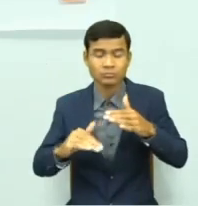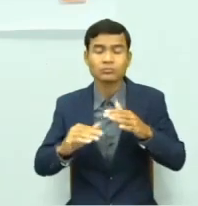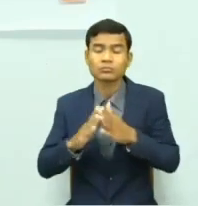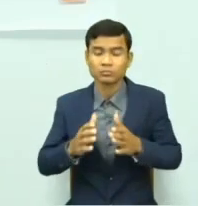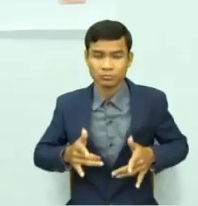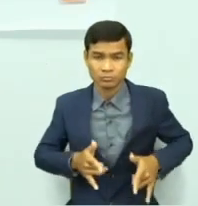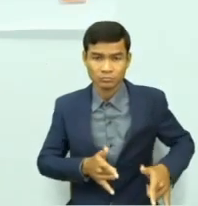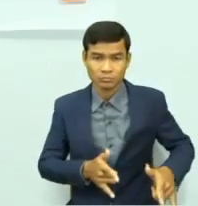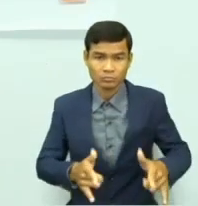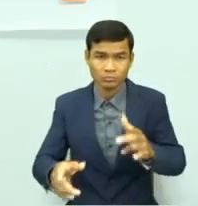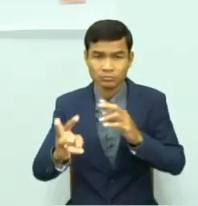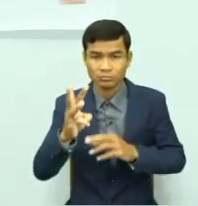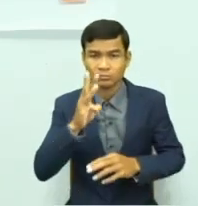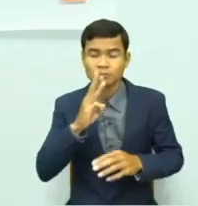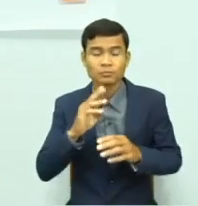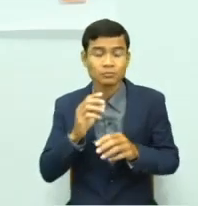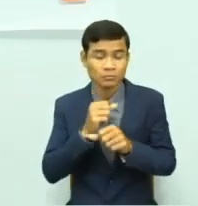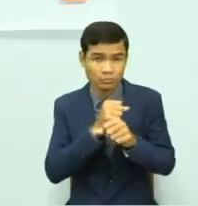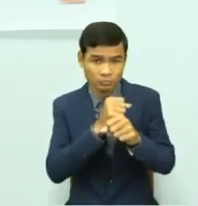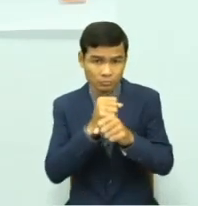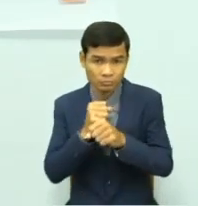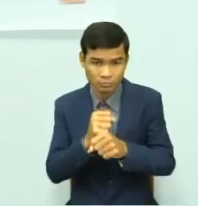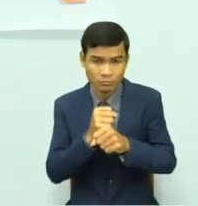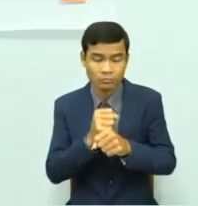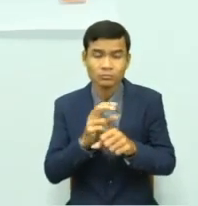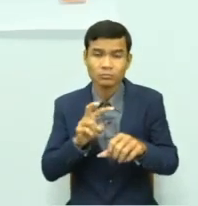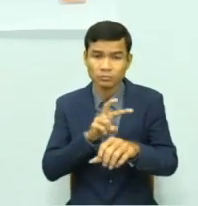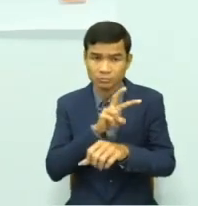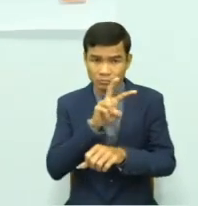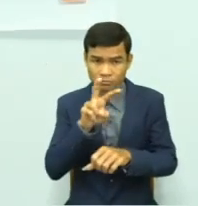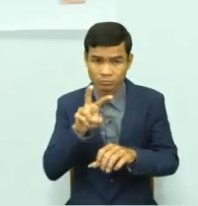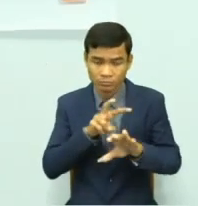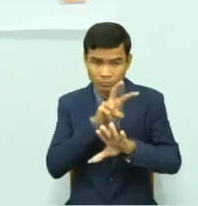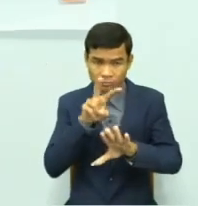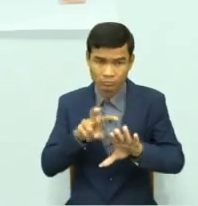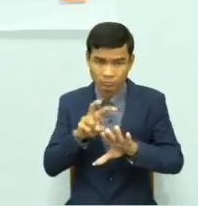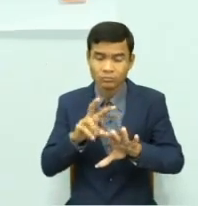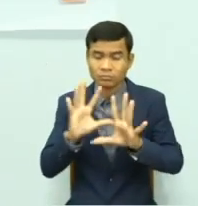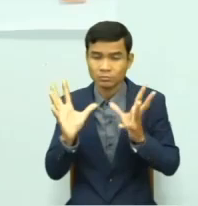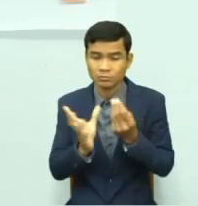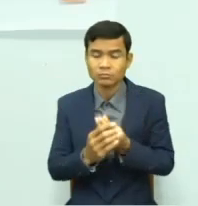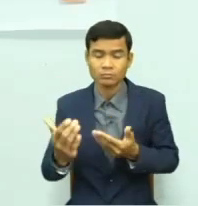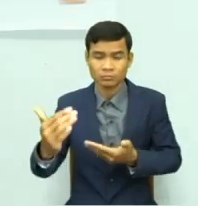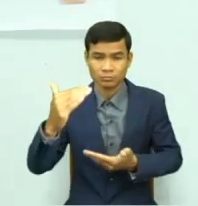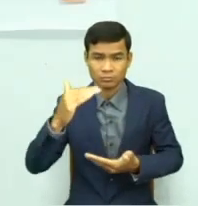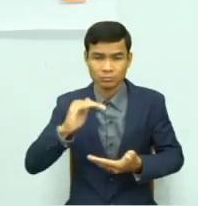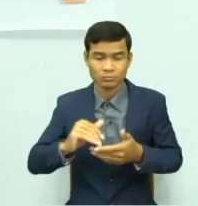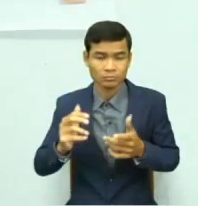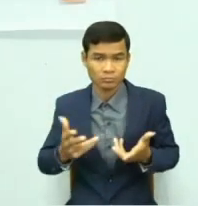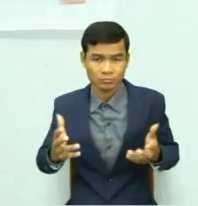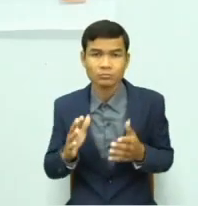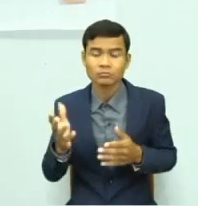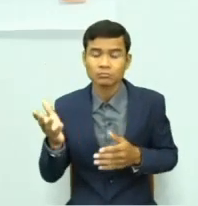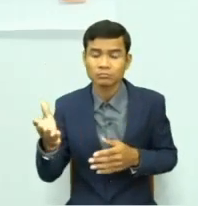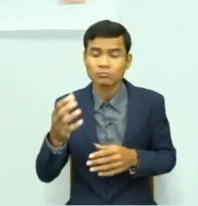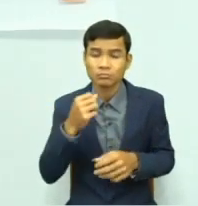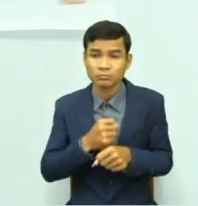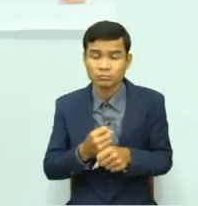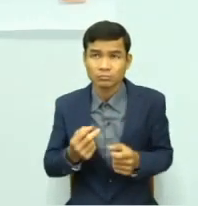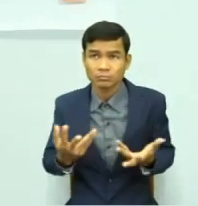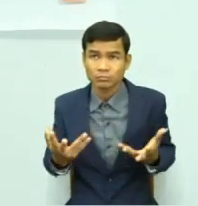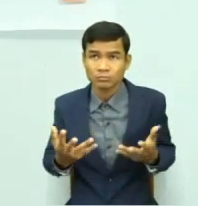đôi mặt đời tới cha đầm bay cà pia sầm mặt tập hoa thằng anh đang con cha lỡ con cất thằng anh niềm mới ta con rơi thua đôi mặt